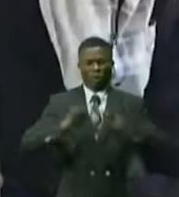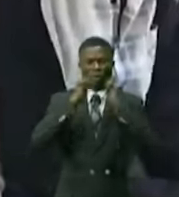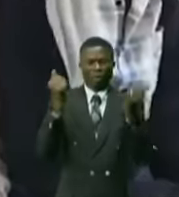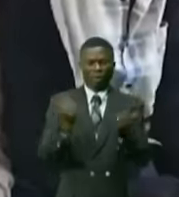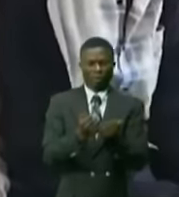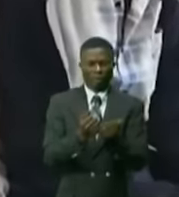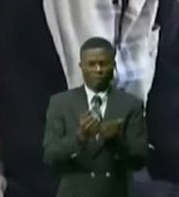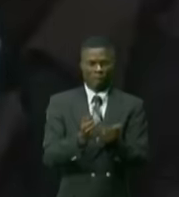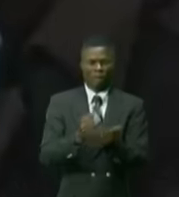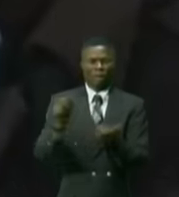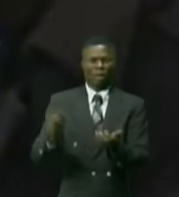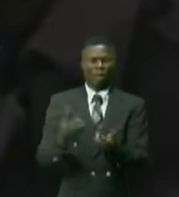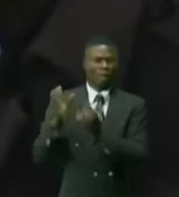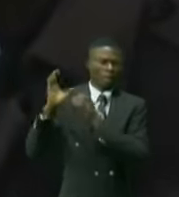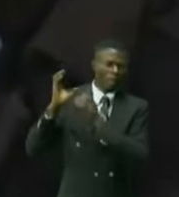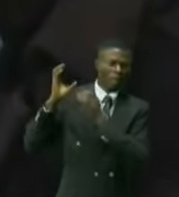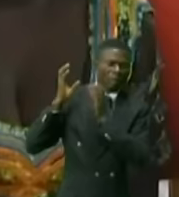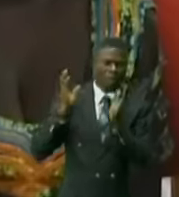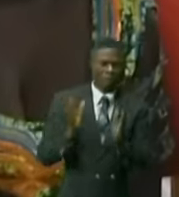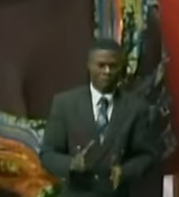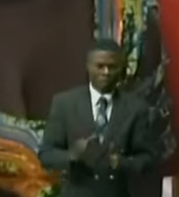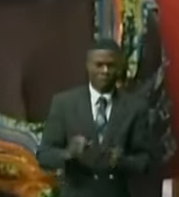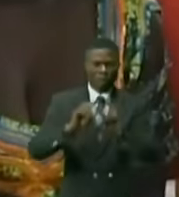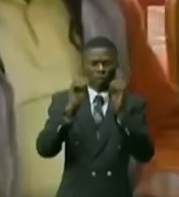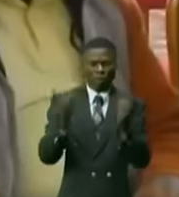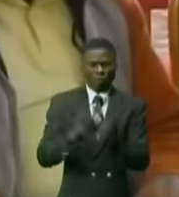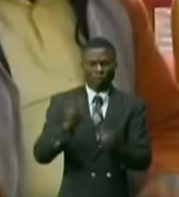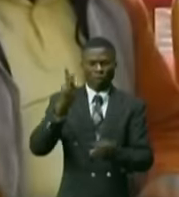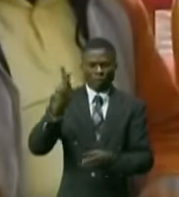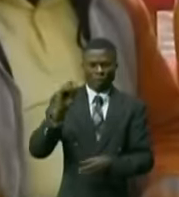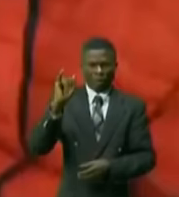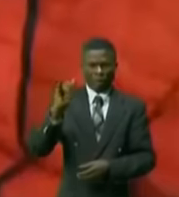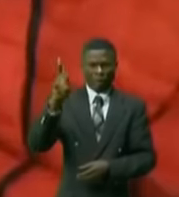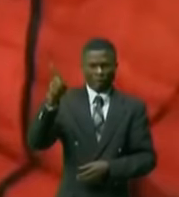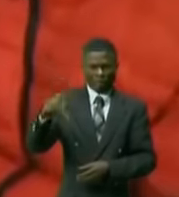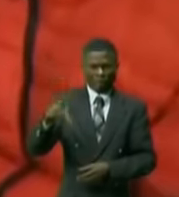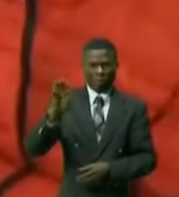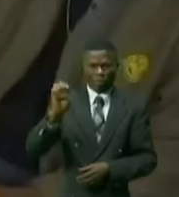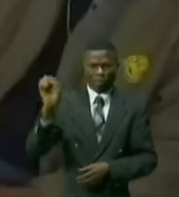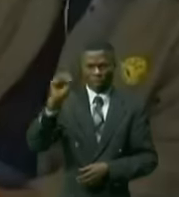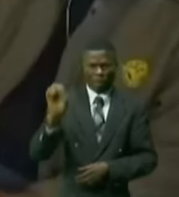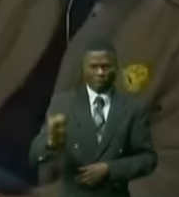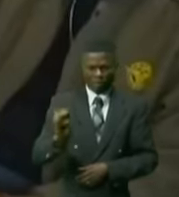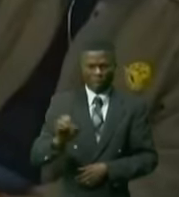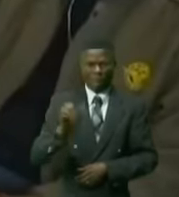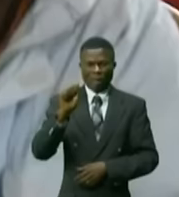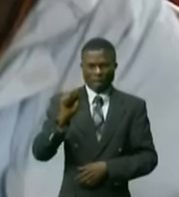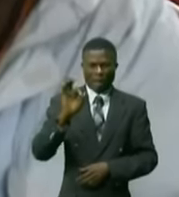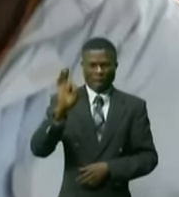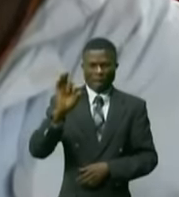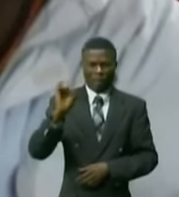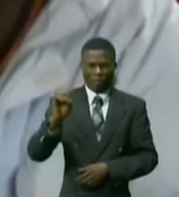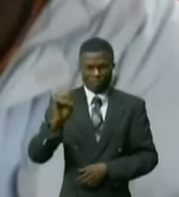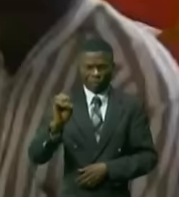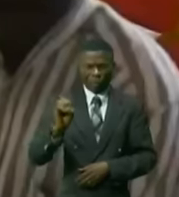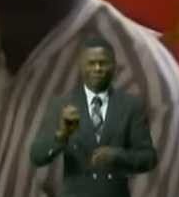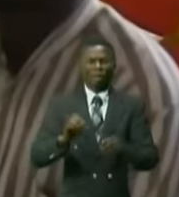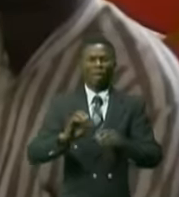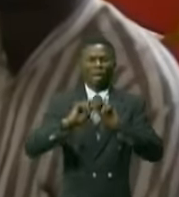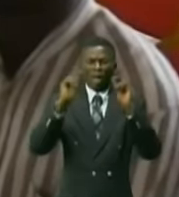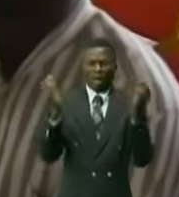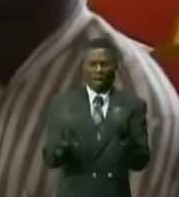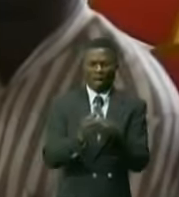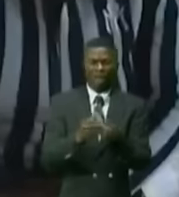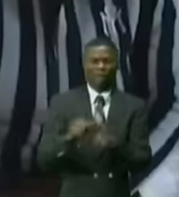des manutentionnaires, le comité de développement des KIPC, les noyaux de la société civile, la FEC, FENAPEC, l'association des